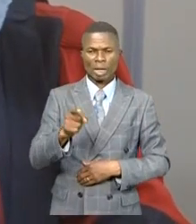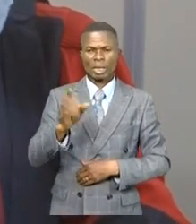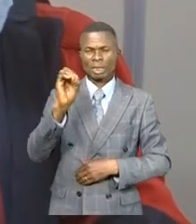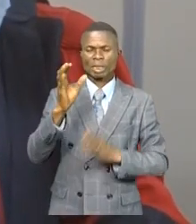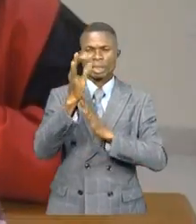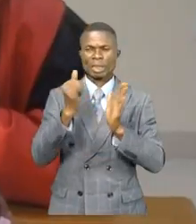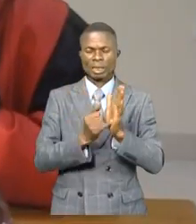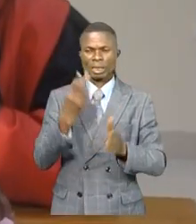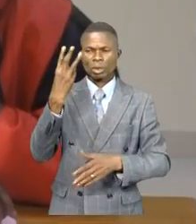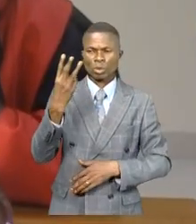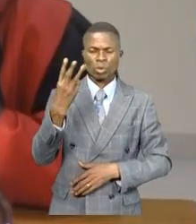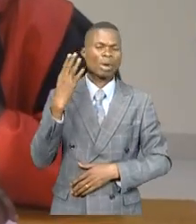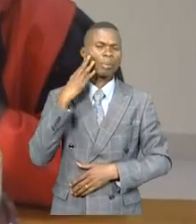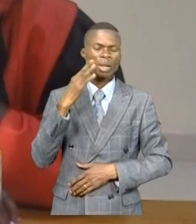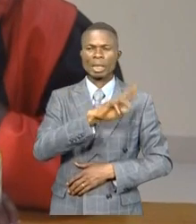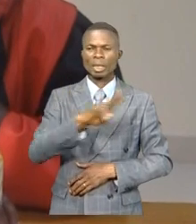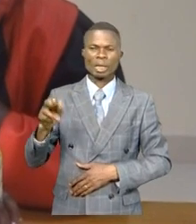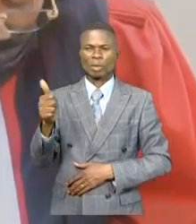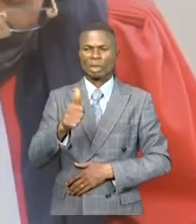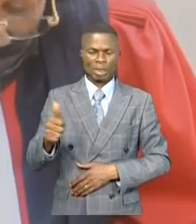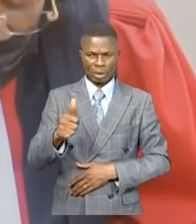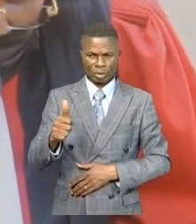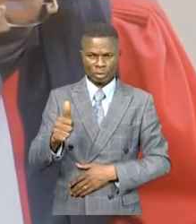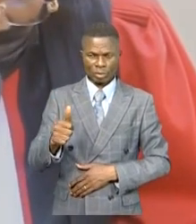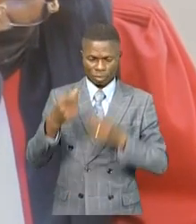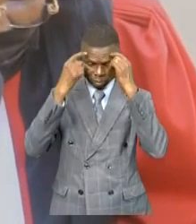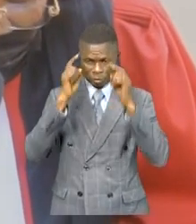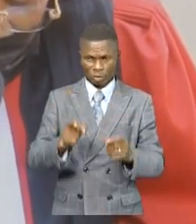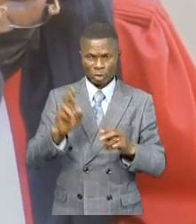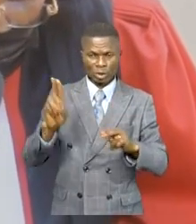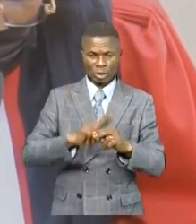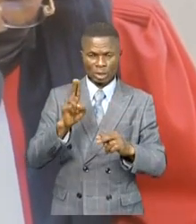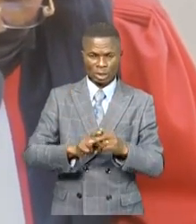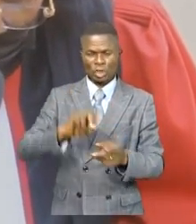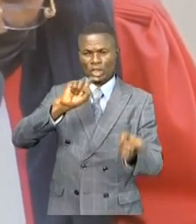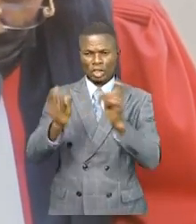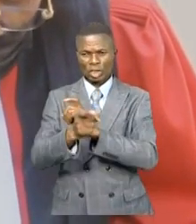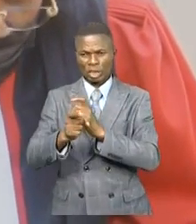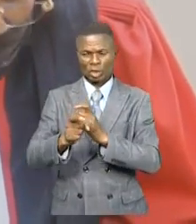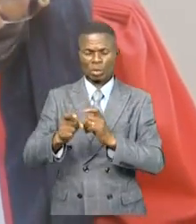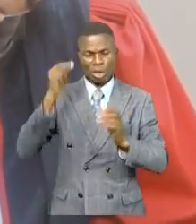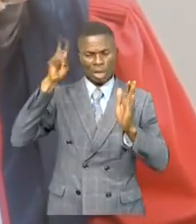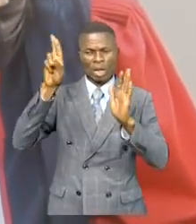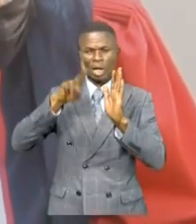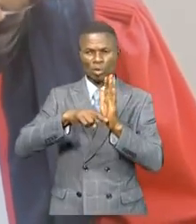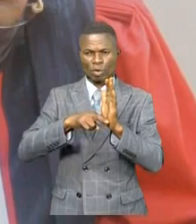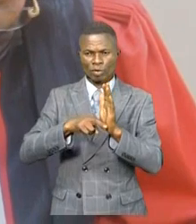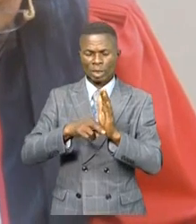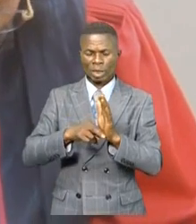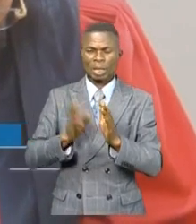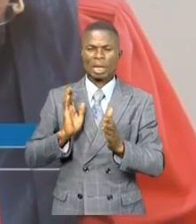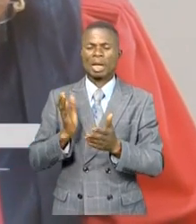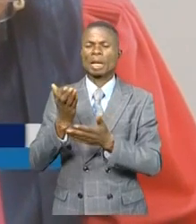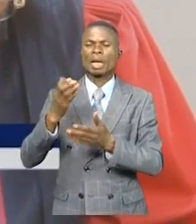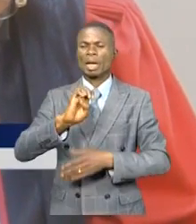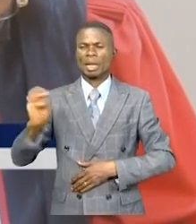du 3 mai 2021 portant mesure d'application de l'état de siège sur une partie de la République démocratique du